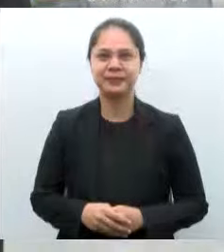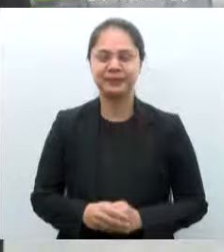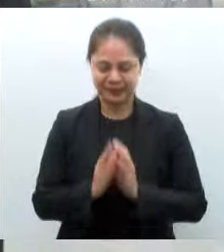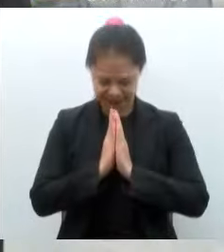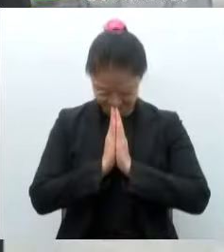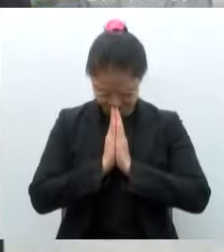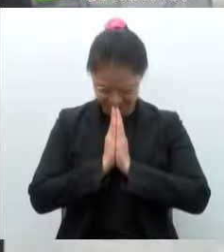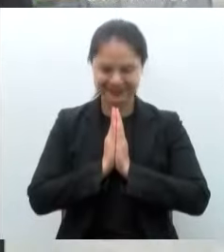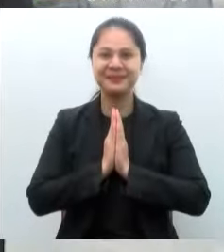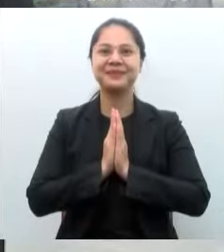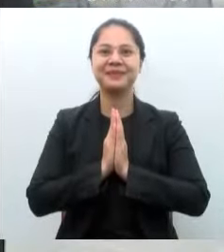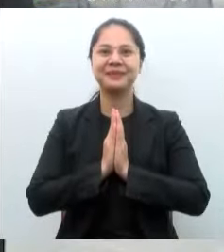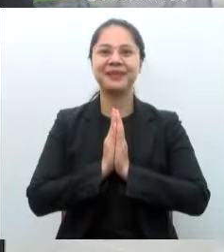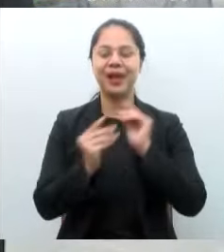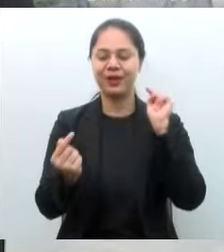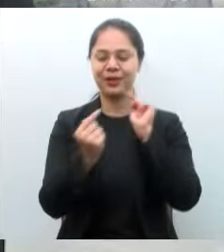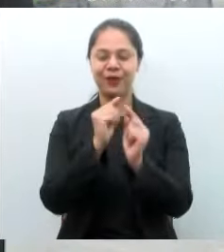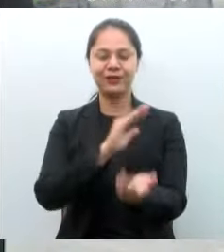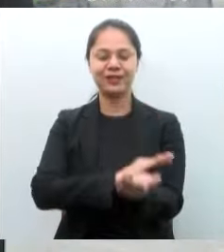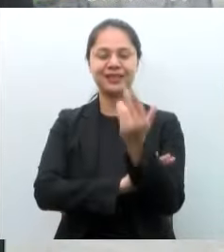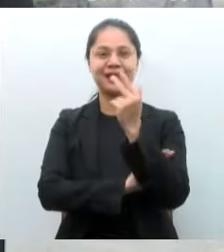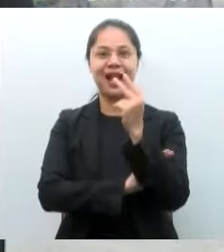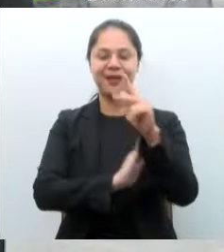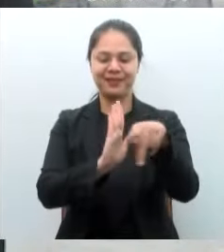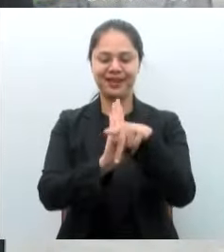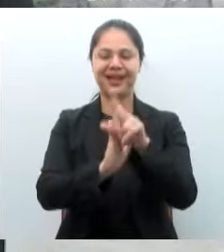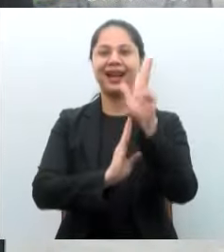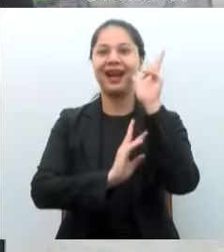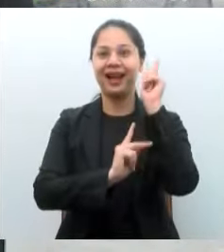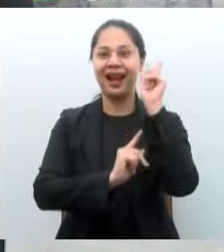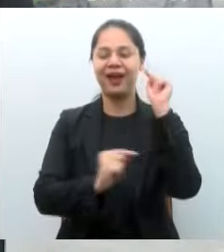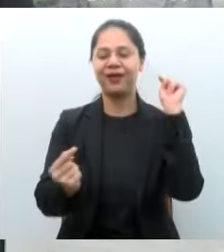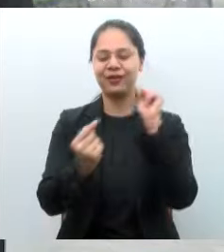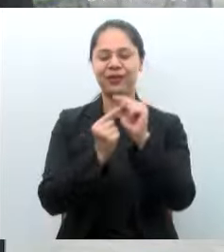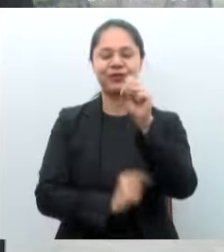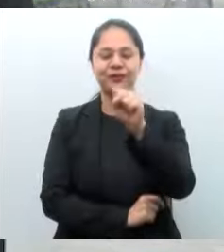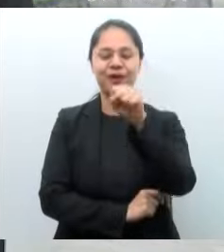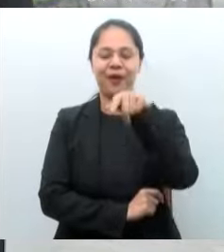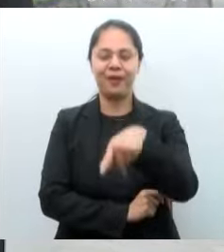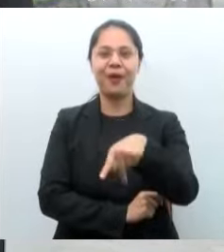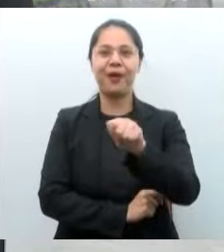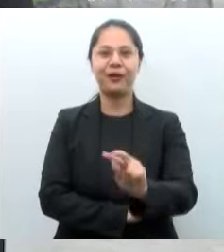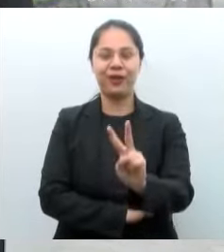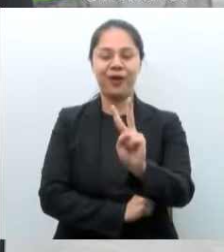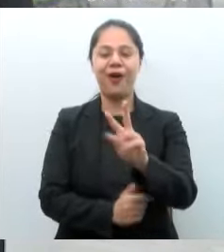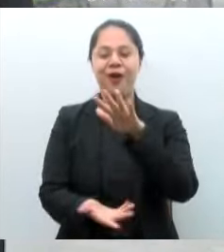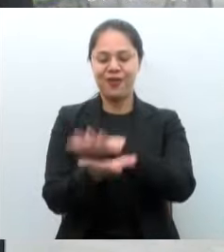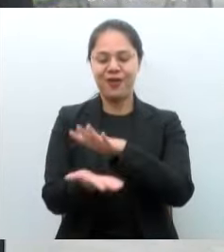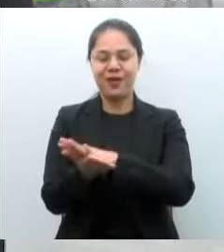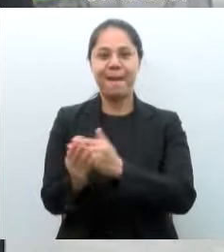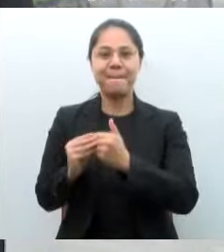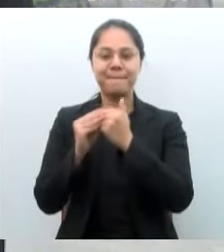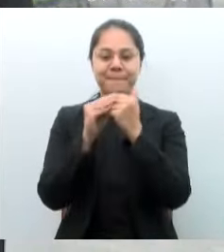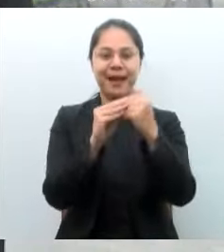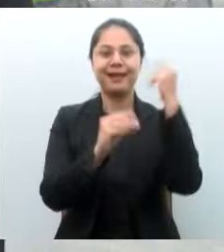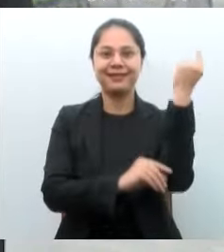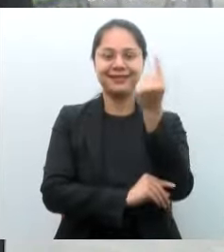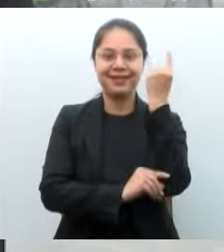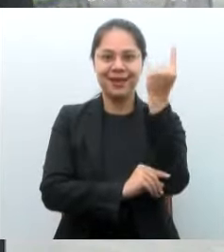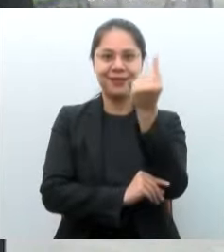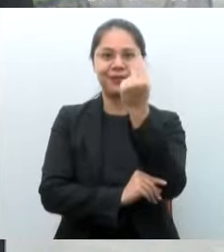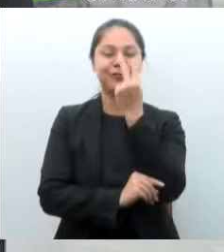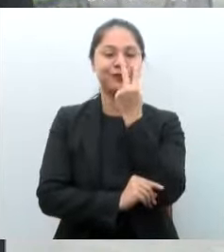สวัสดีค่ะรายการพฤหัสเช้าข่าวสพฐ.นะคะวันนี้ในช่วงผอ.เขตพาทัวร์โรงเรียนจังหวัดนนทบุรีข